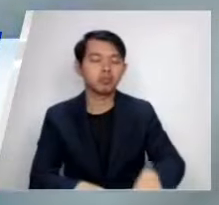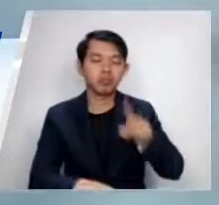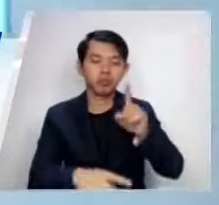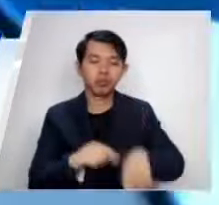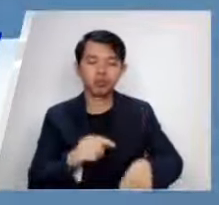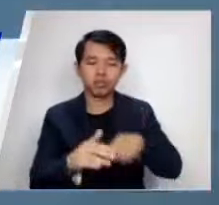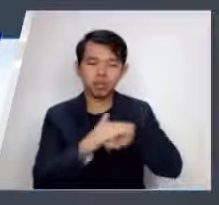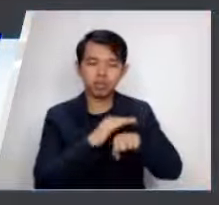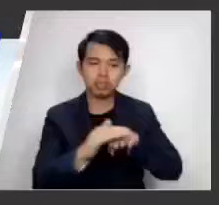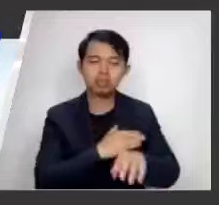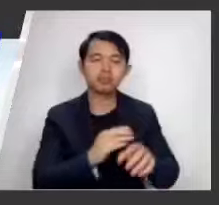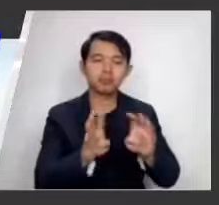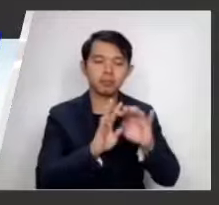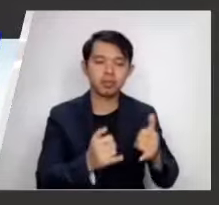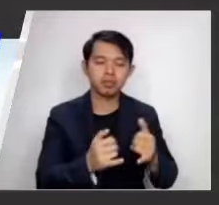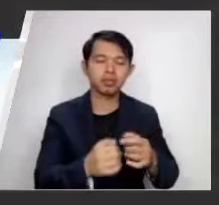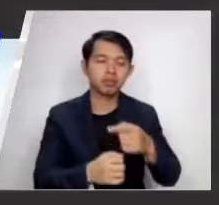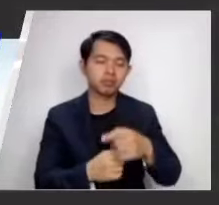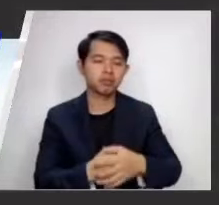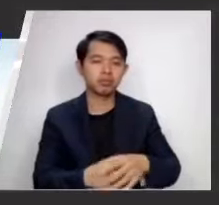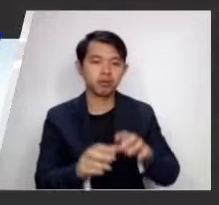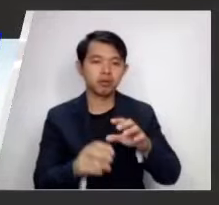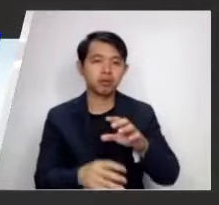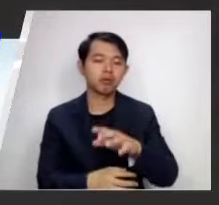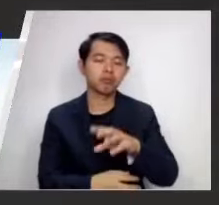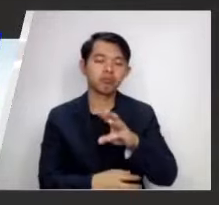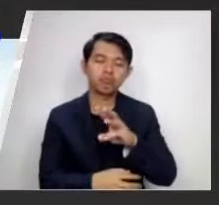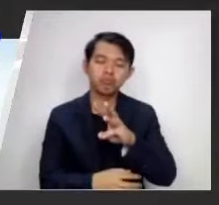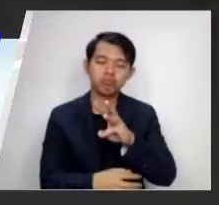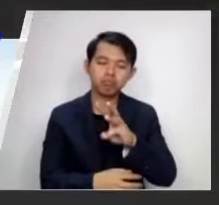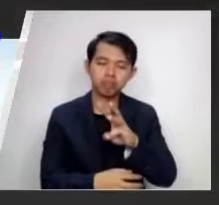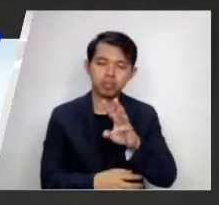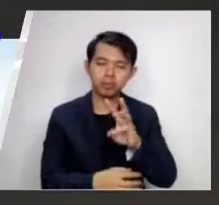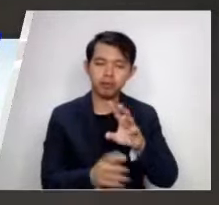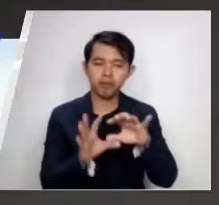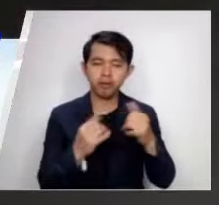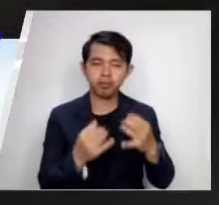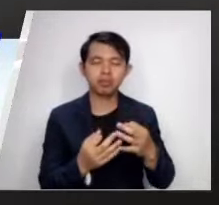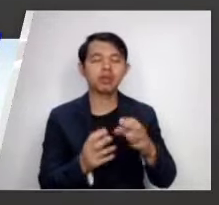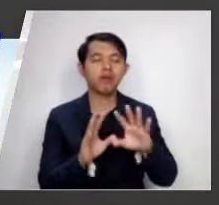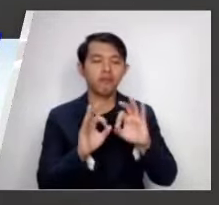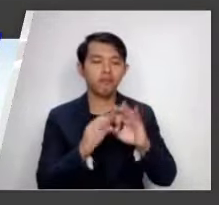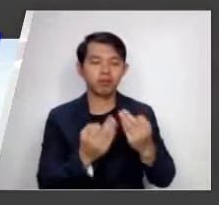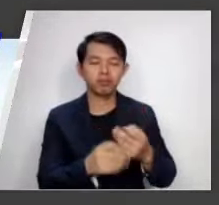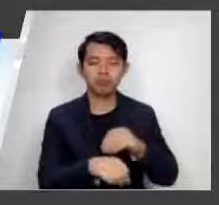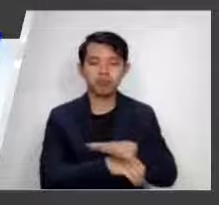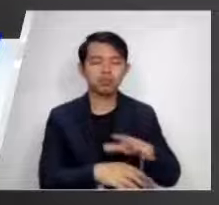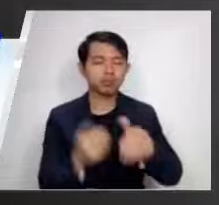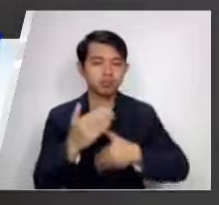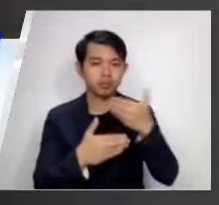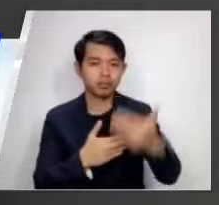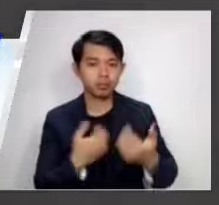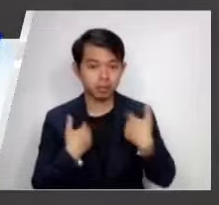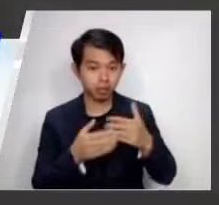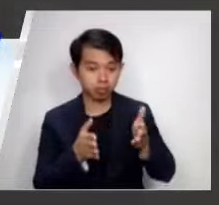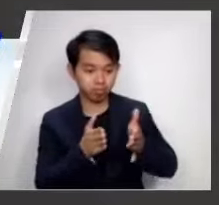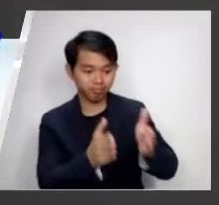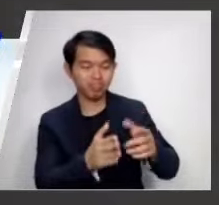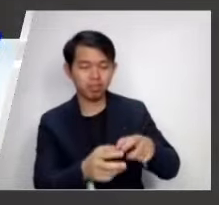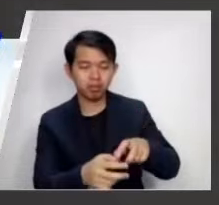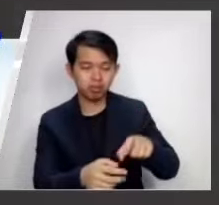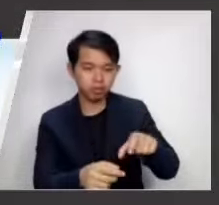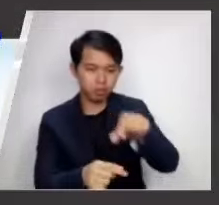pamilya. Sa Kabankalan, Negros Occidental, isang kalsada ang may bahaging nagkabitak at gumuho